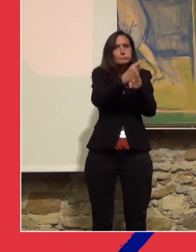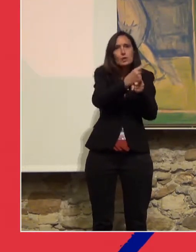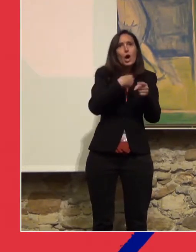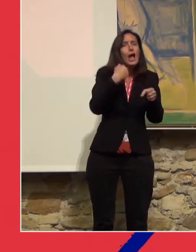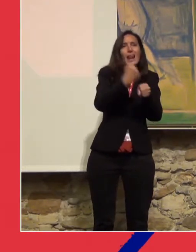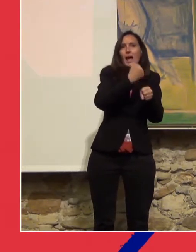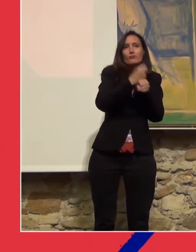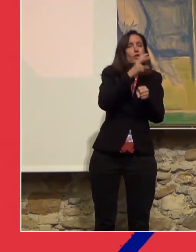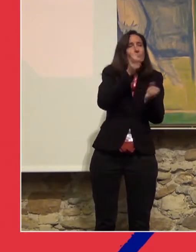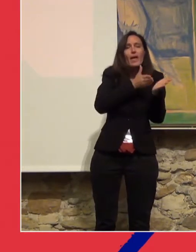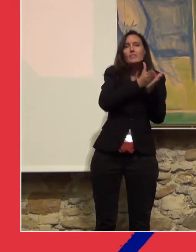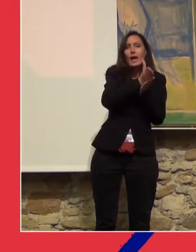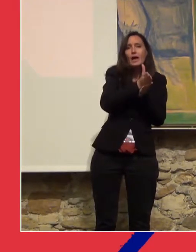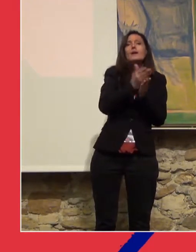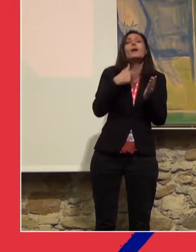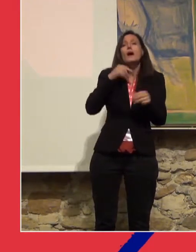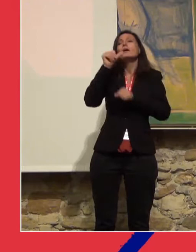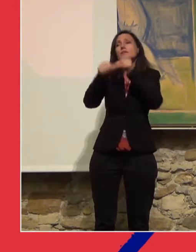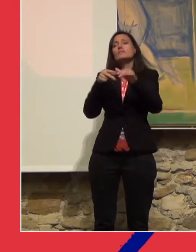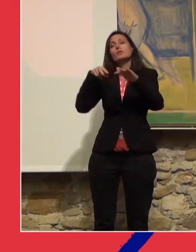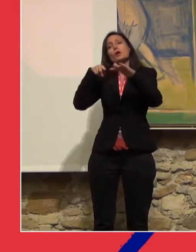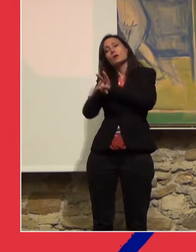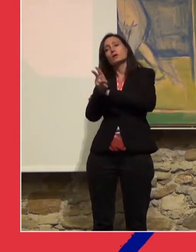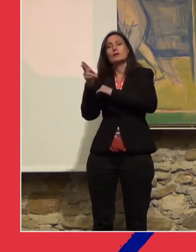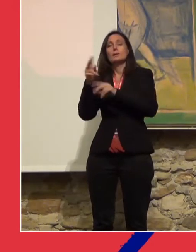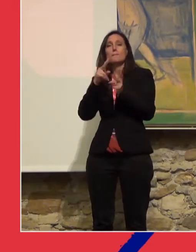cappellano dell'ospedale,